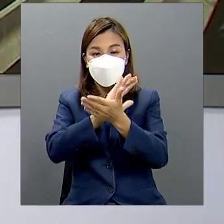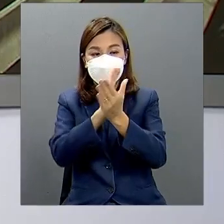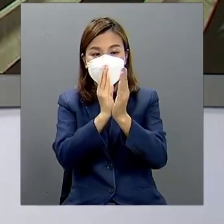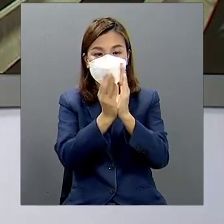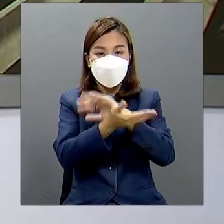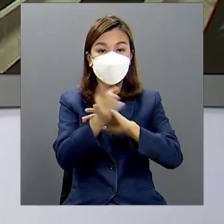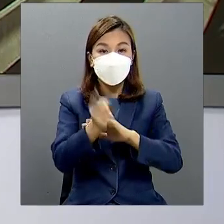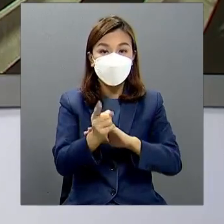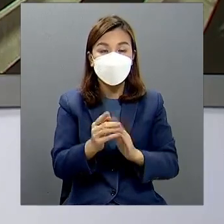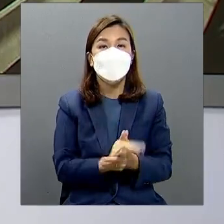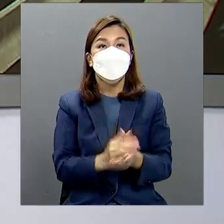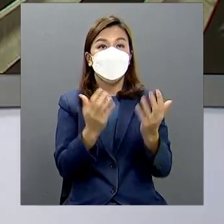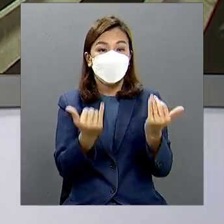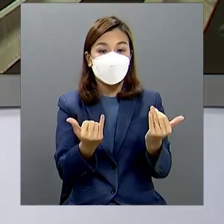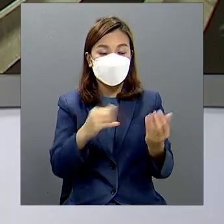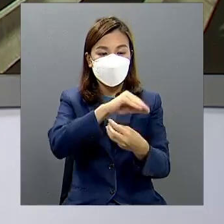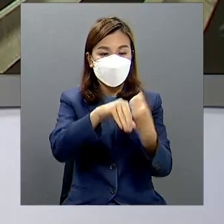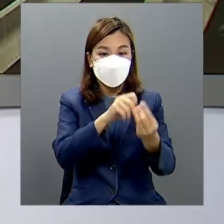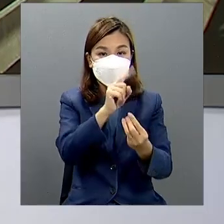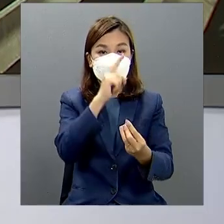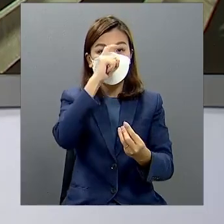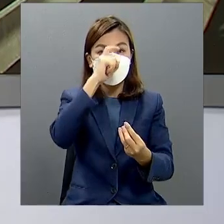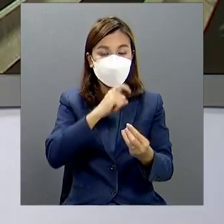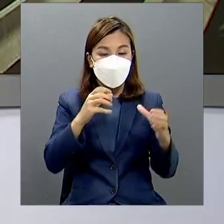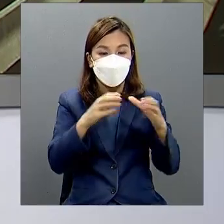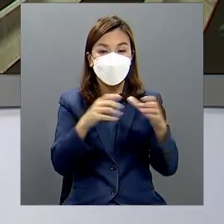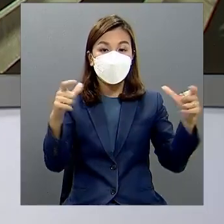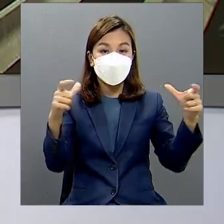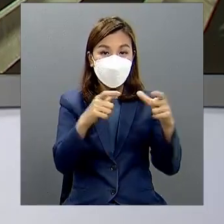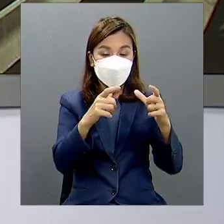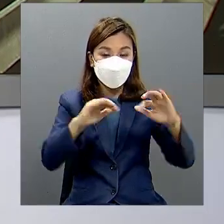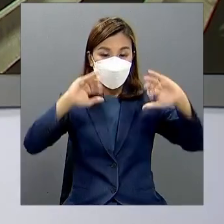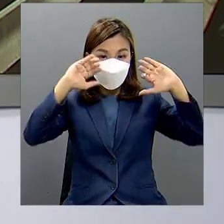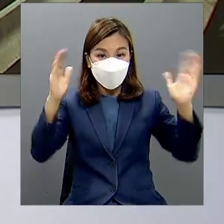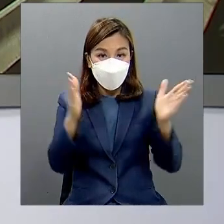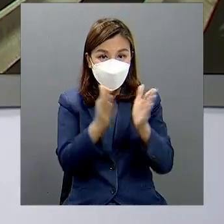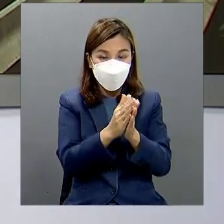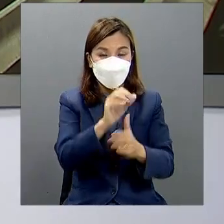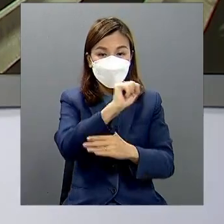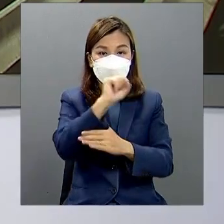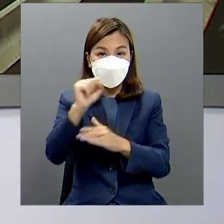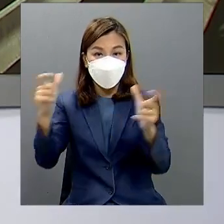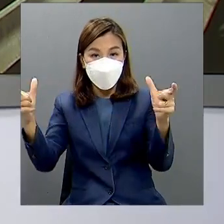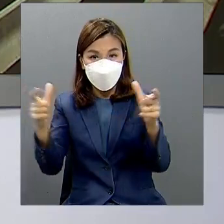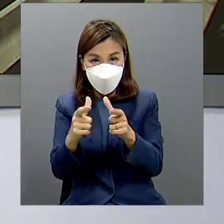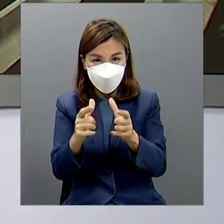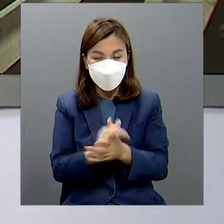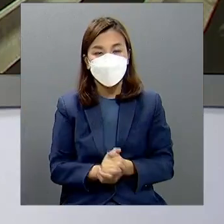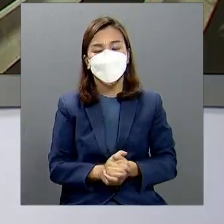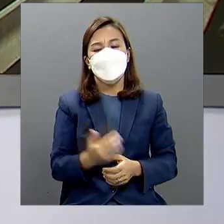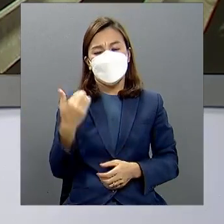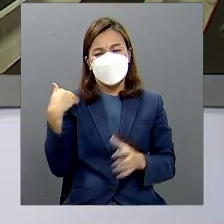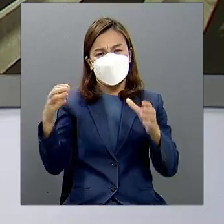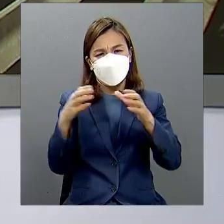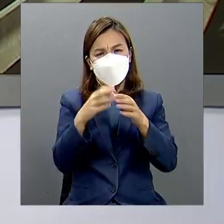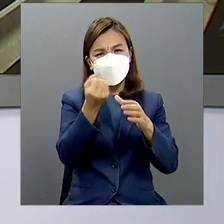านะของพรรคเศรษฐกิจไทยพรรคเล็กร่วมรัฐบาลบางพรรคและส.ส.กลุ่มเล็กอีกที่เรียกตัวเองว่ากลุ่ม16กำลังเป็นตั